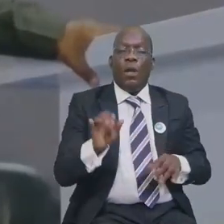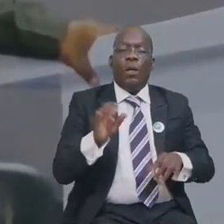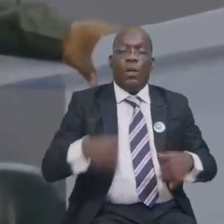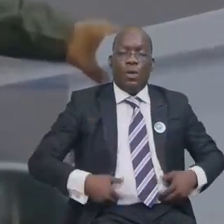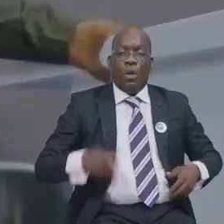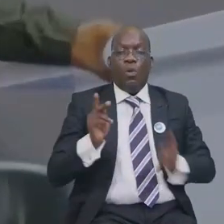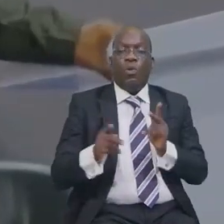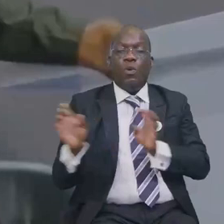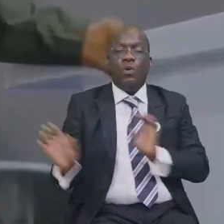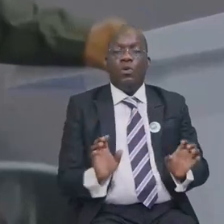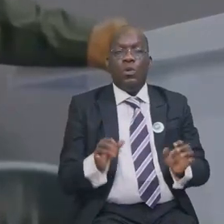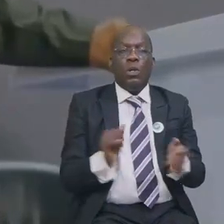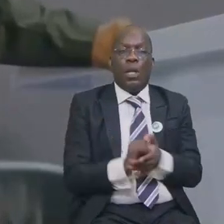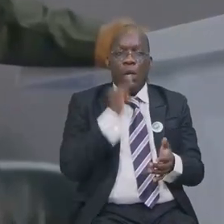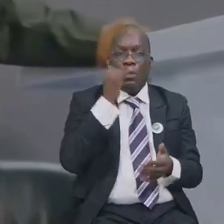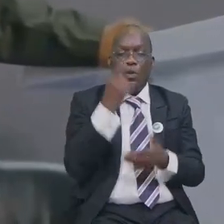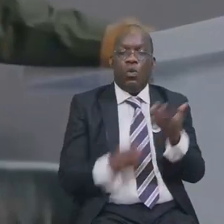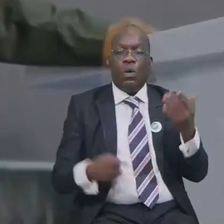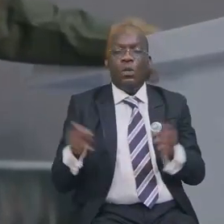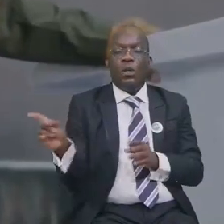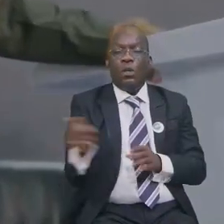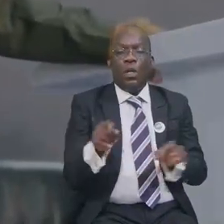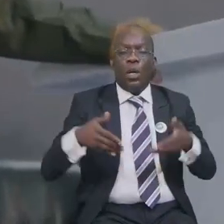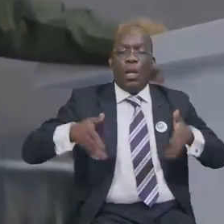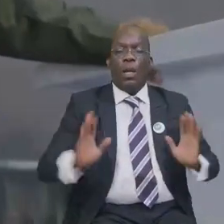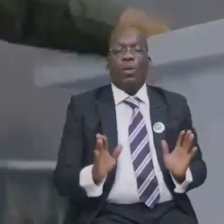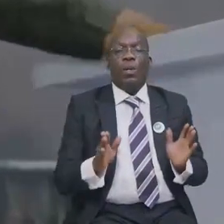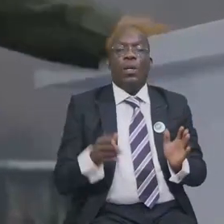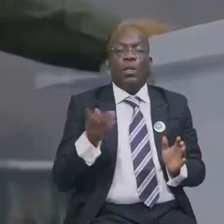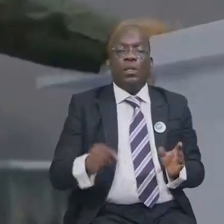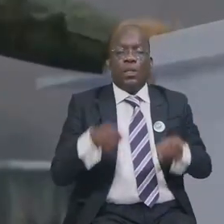enfants aiment. Les demandes déterminent